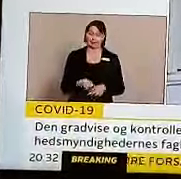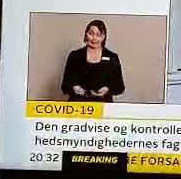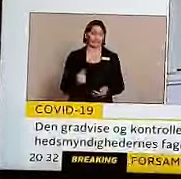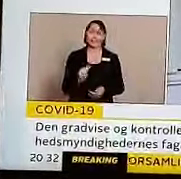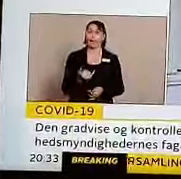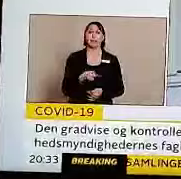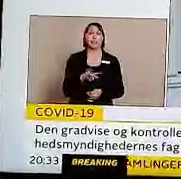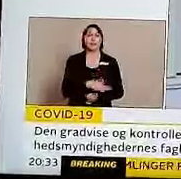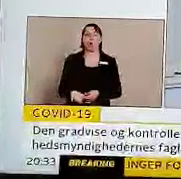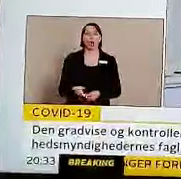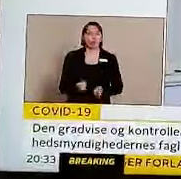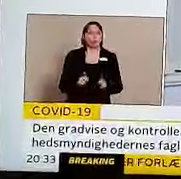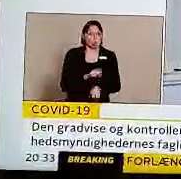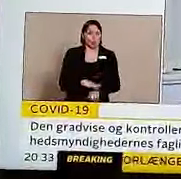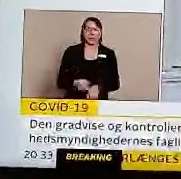نعم